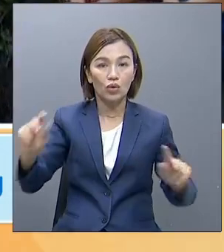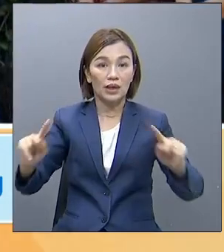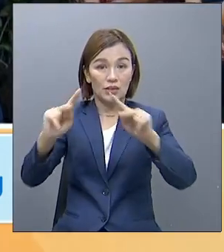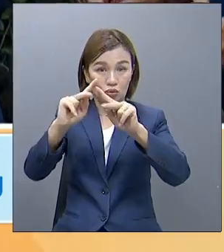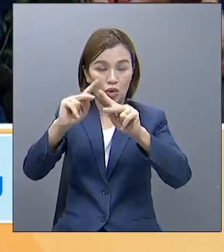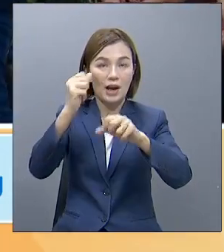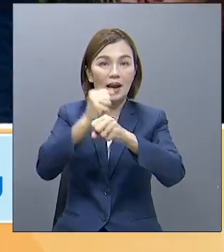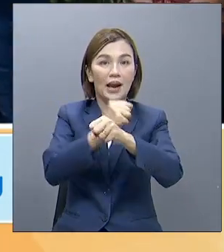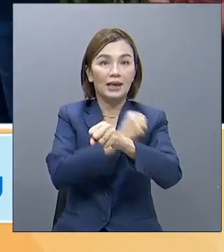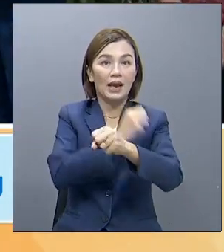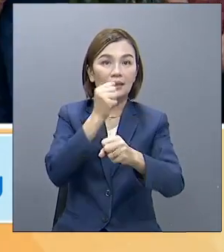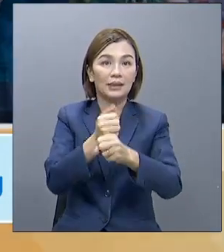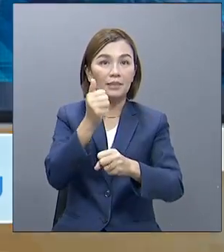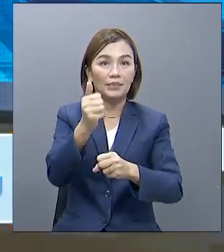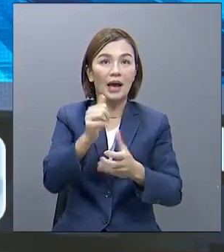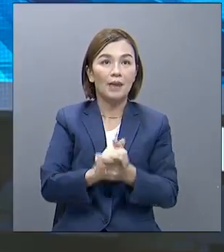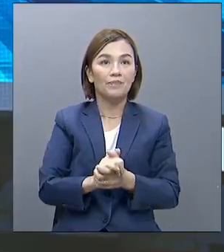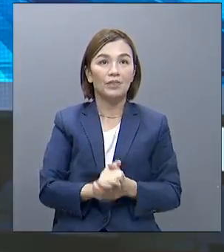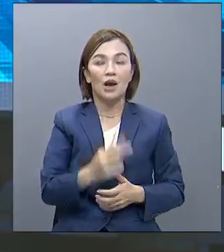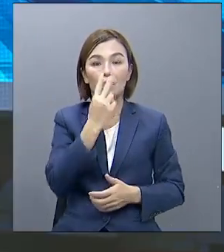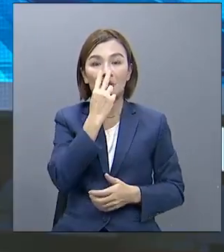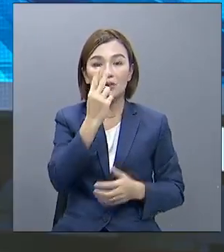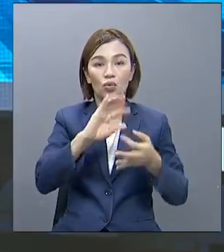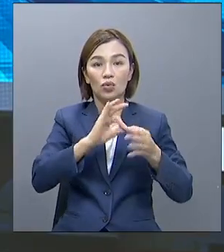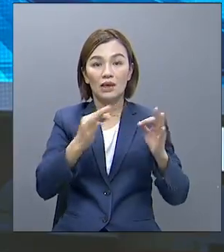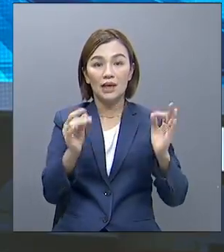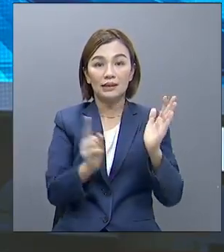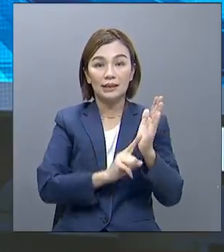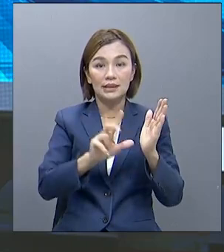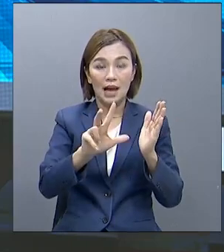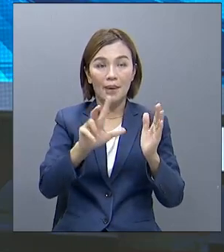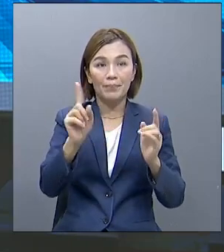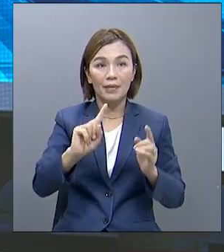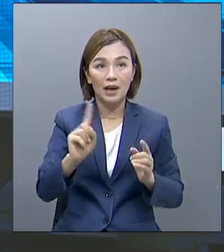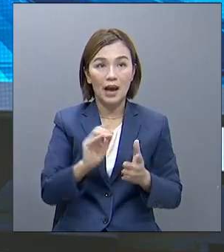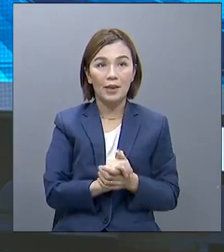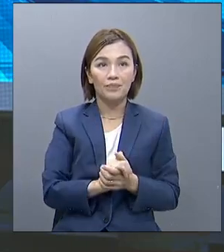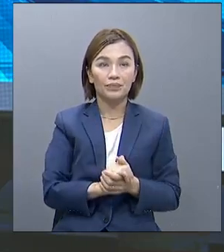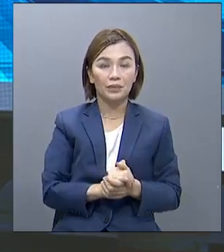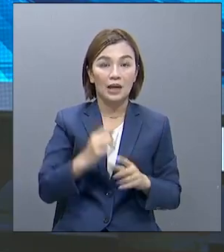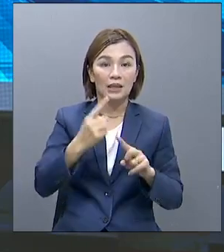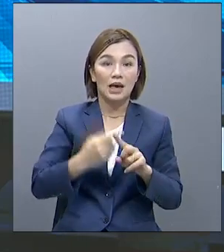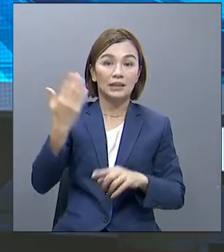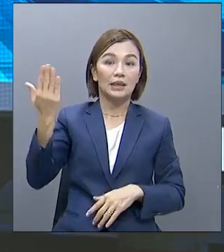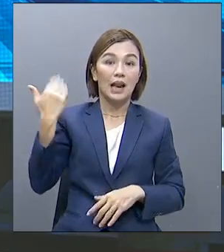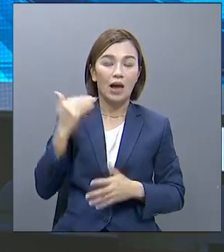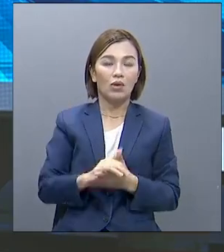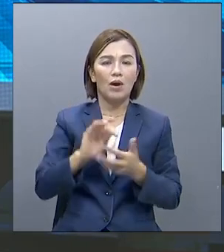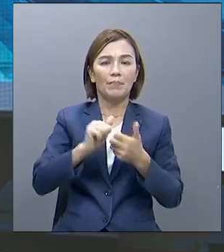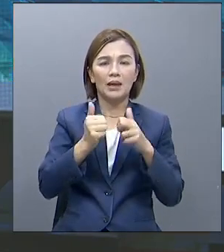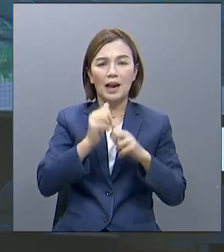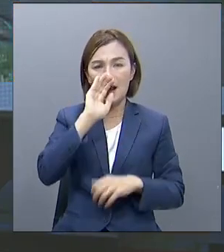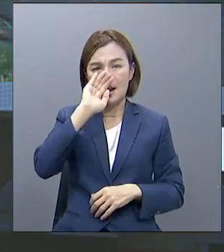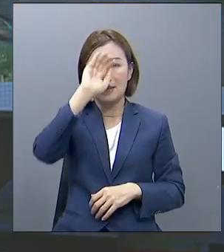าล่ะคุณผู้ชมไปต่อกันที่ป้ายที่3ค่ะเมื่อกลางเดือนที่แล้วเราได้เคยนำเสนอเรื่องของปัญหาช้างป่าที่อำเ